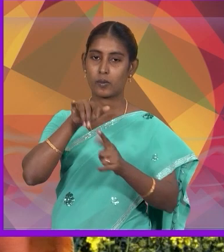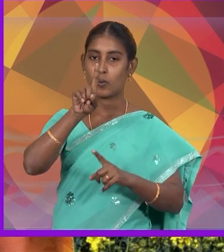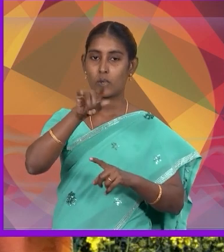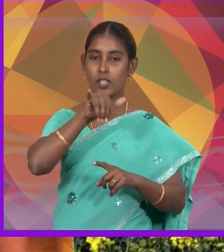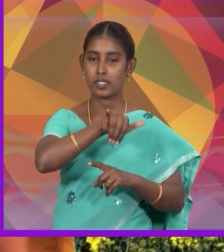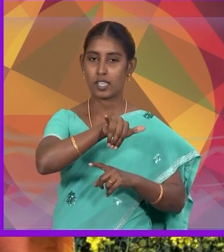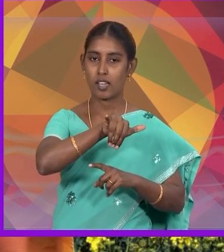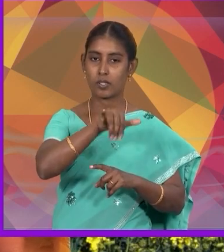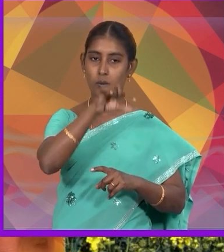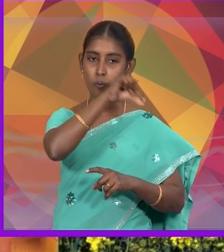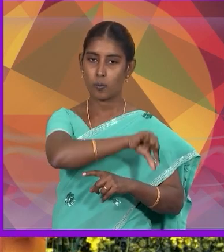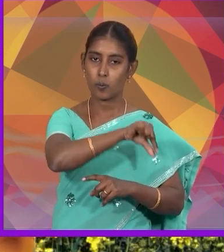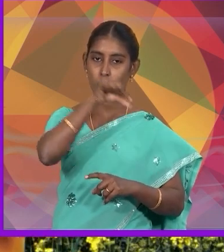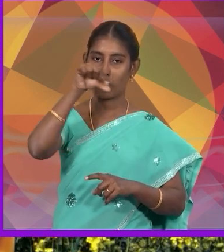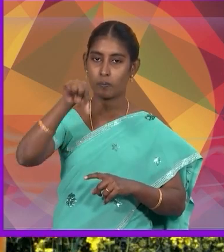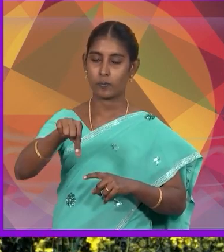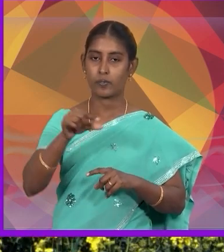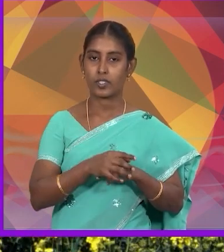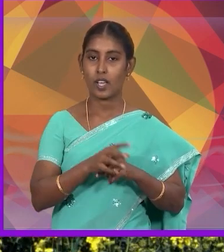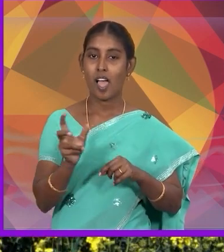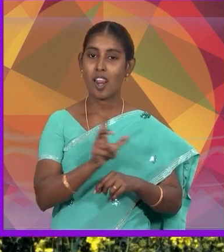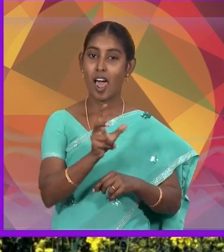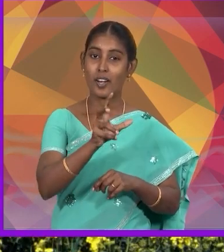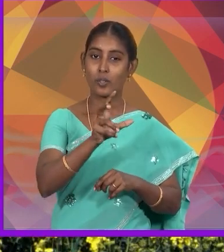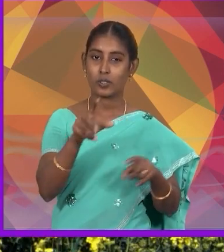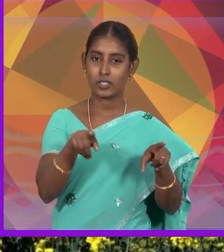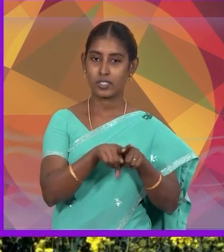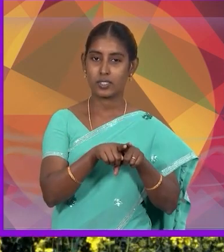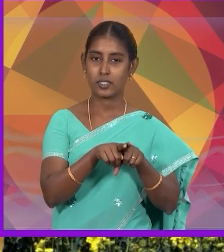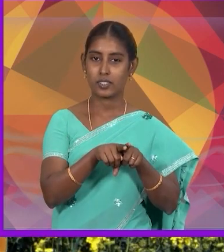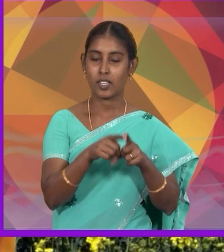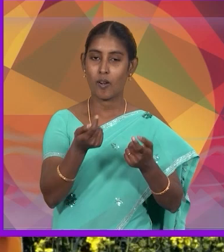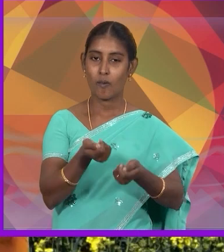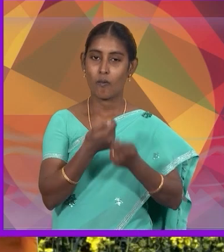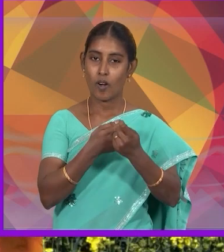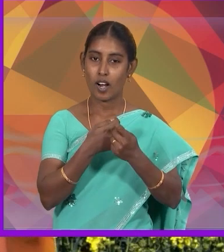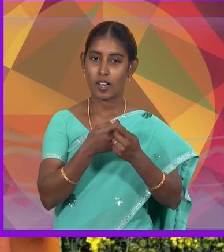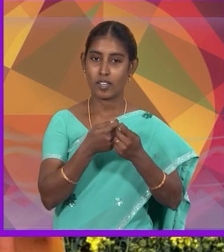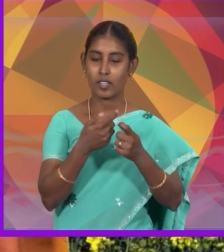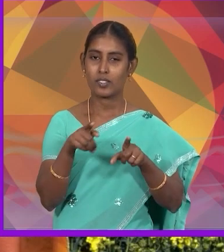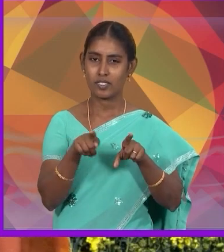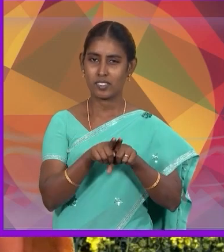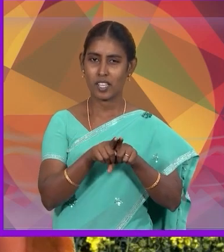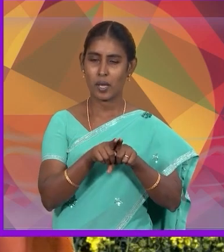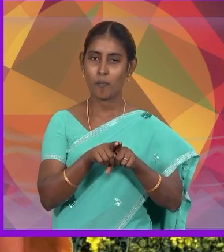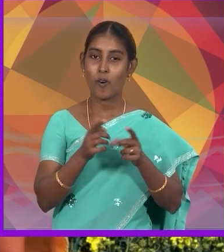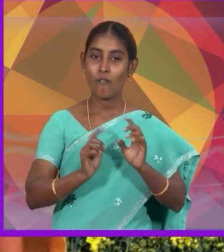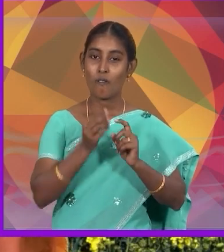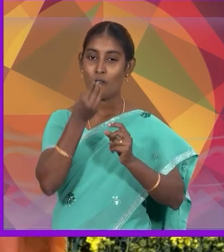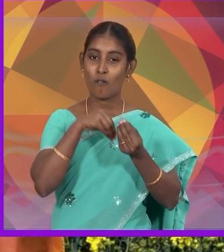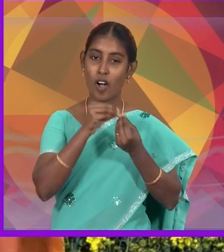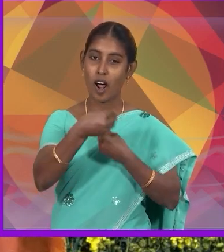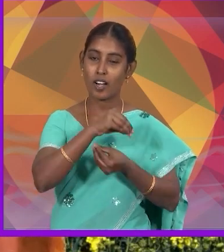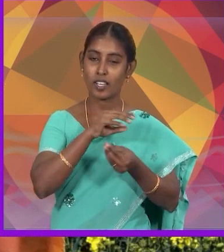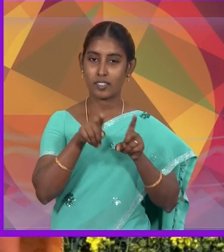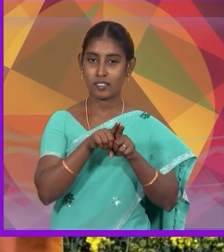ஜானுக்கு ஒரு நாற்று, நண்டு ஓடுற அளவுக்கு மெல்ல நடணும், வண்டி ஓடுற அளவுக்கு வாழையை நடணும் அப்படின்லாம் சொல்லியிருப்பாங்க. அந்த